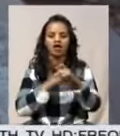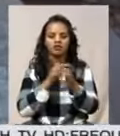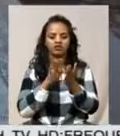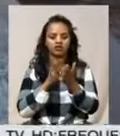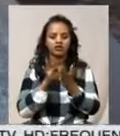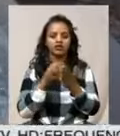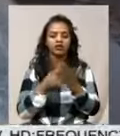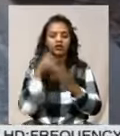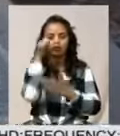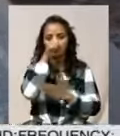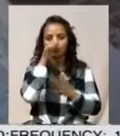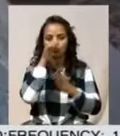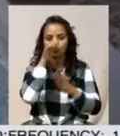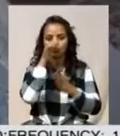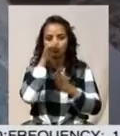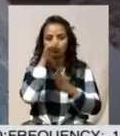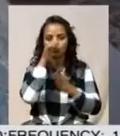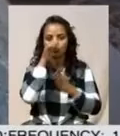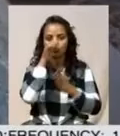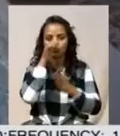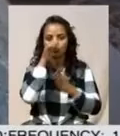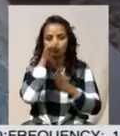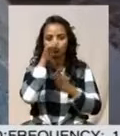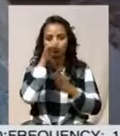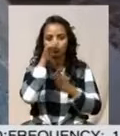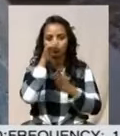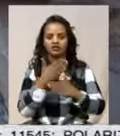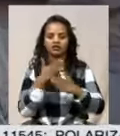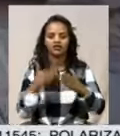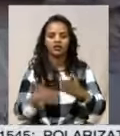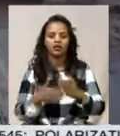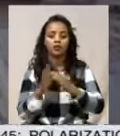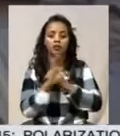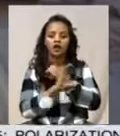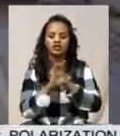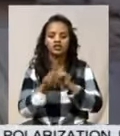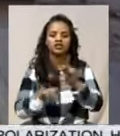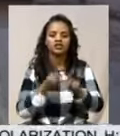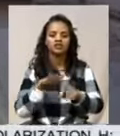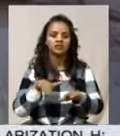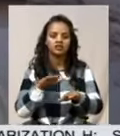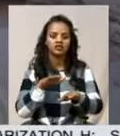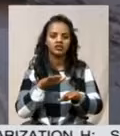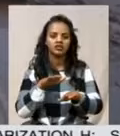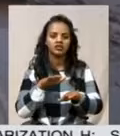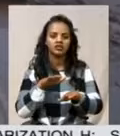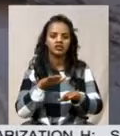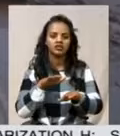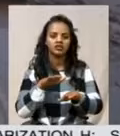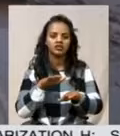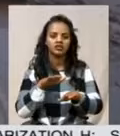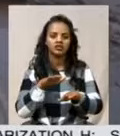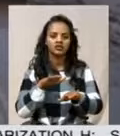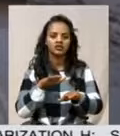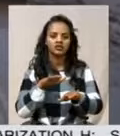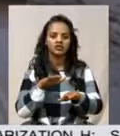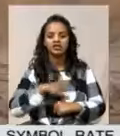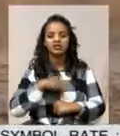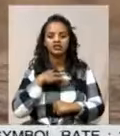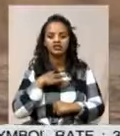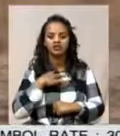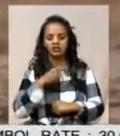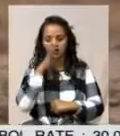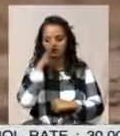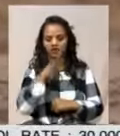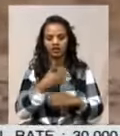አስቆጥሯል። ይህ በኢትዮጵያውያን የተጀመረው ታላቁ የኢትዮጵያ ዳሴ ግድብ በሀገሪቱ ህዝቦች ላይ አንድነትንና እንችላለን የሚል ስሜትን